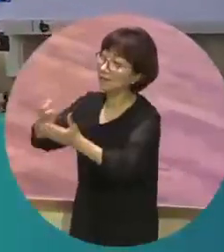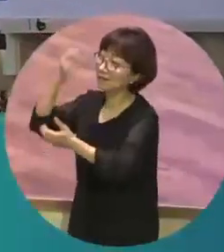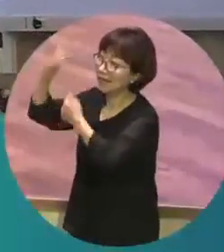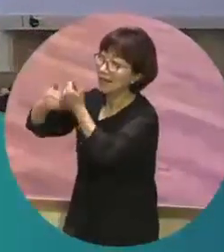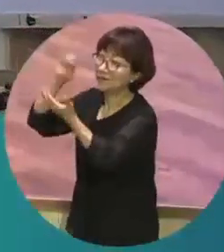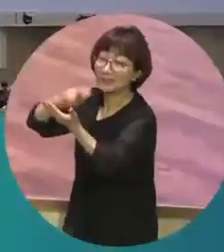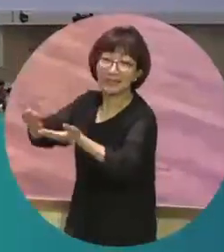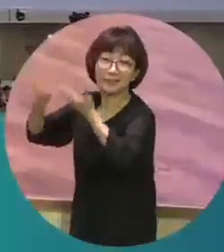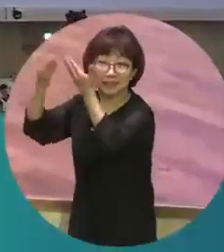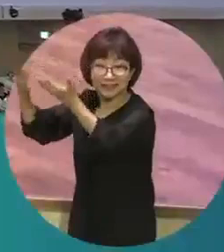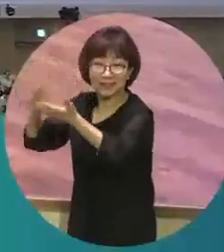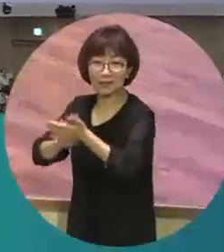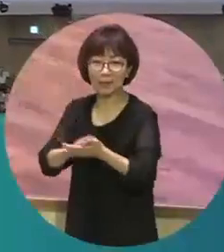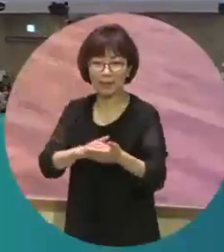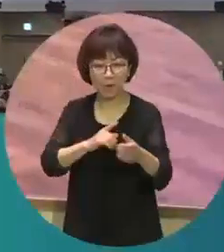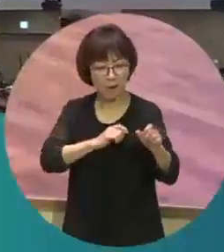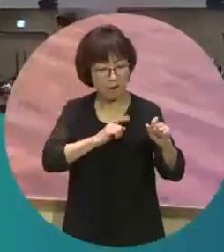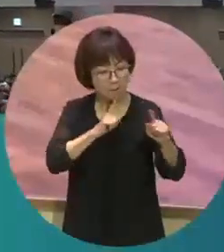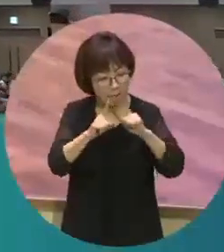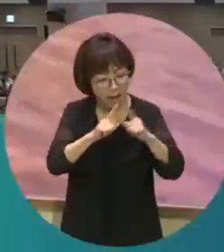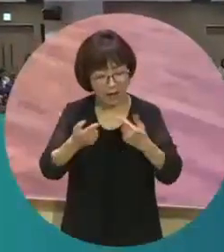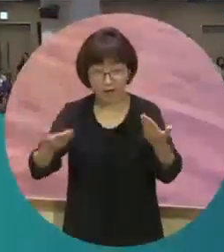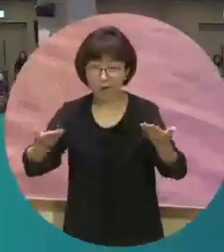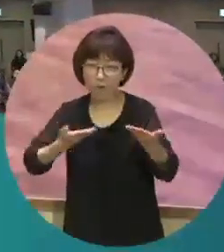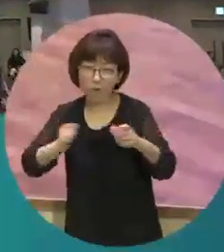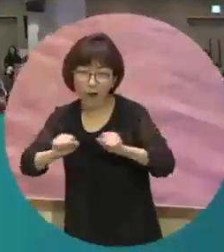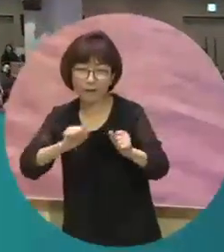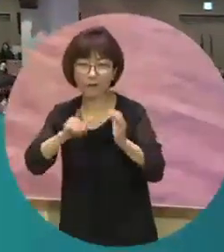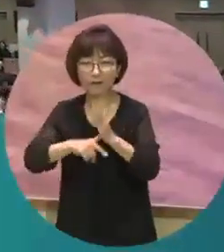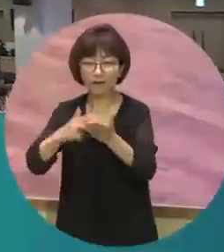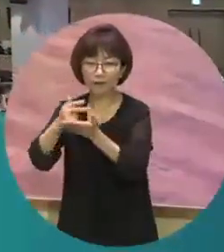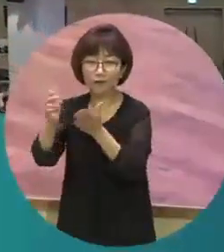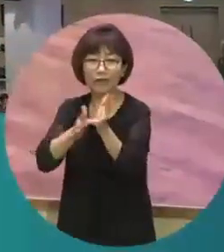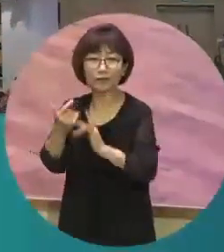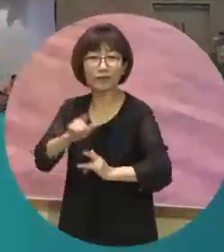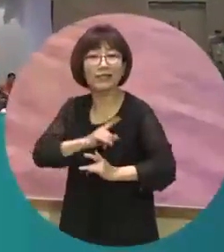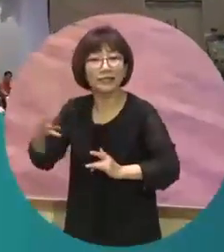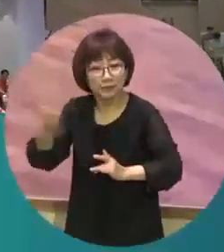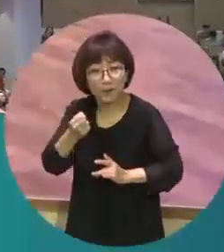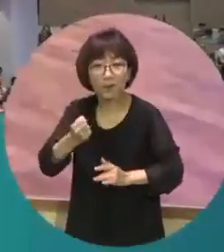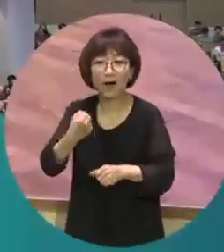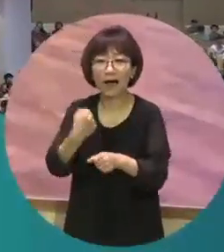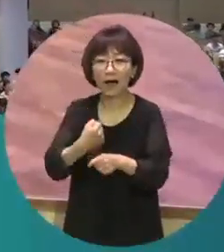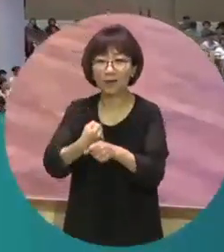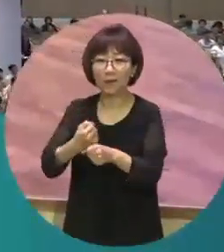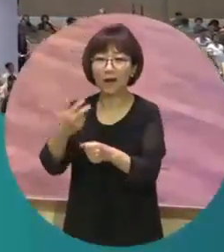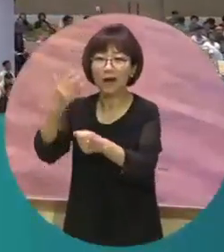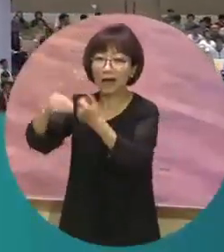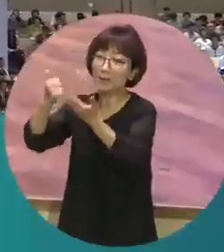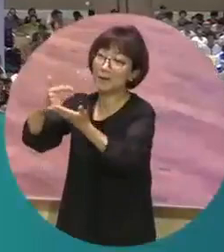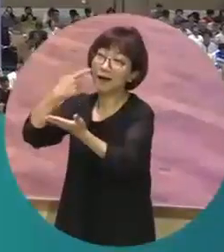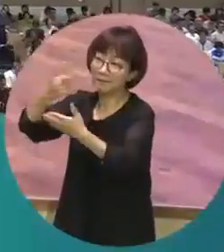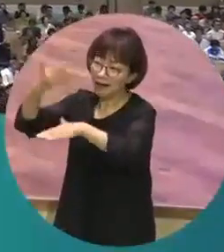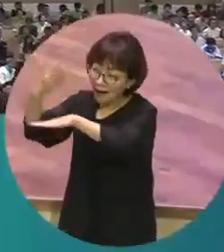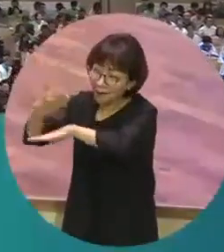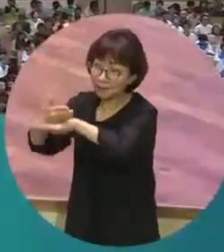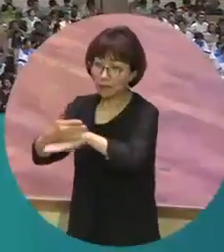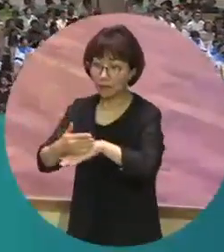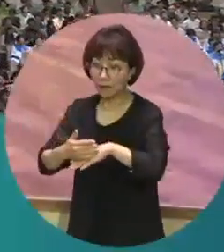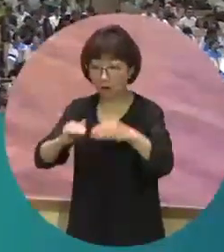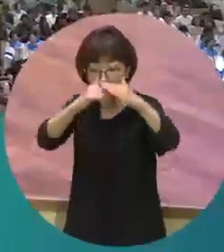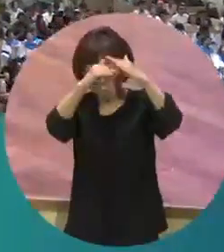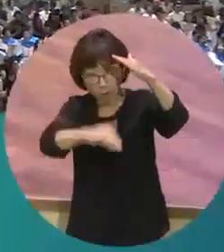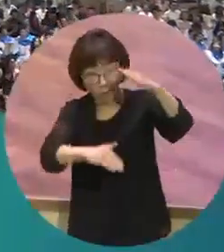무엇을 하든지 말이나 일이나 다 주 예수 이름으로 하고 그를 힘입어 하나님께 감사하라. 계속 감사하라는